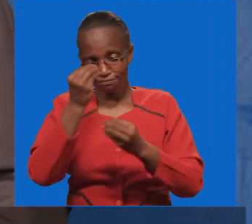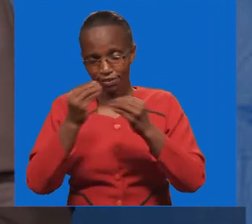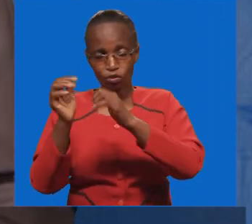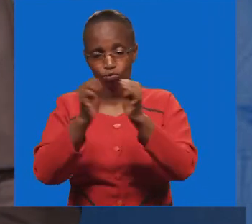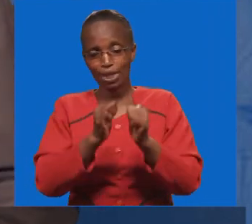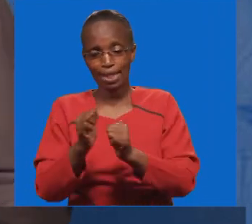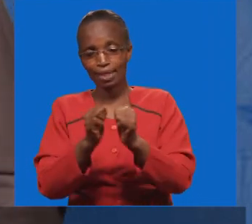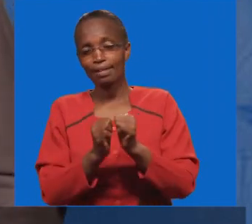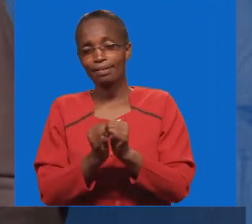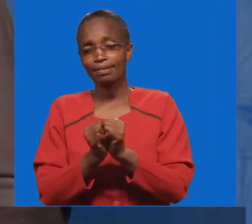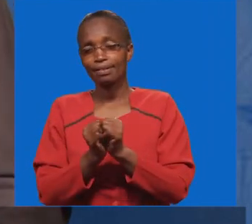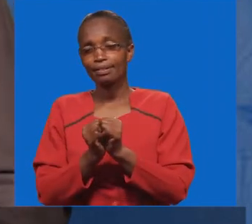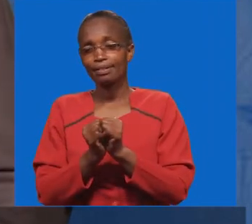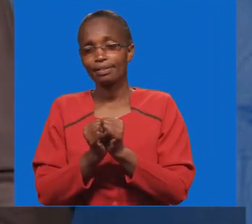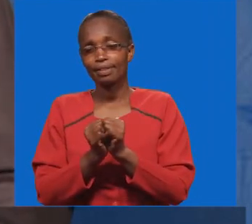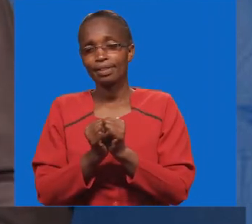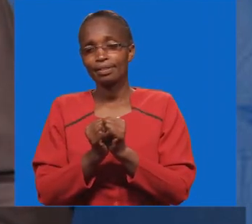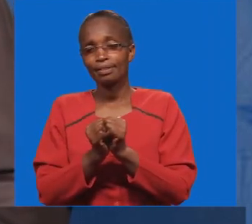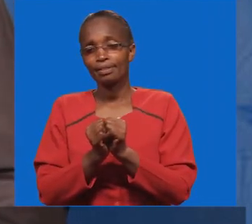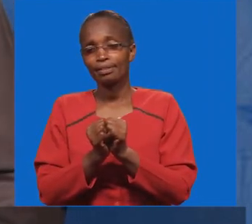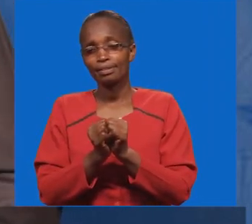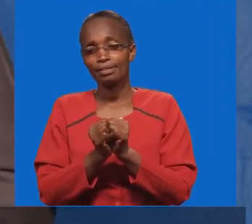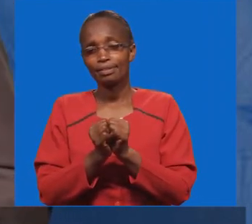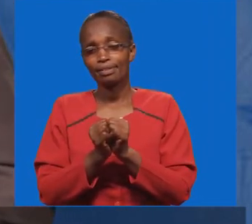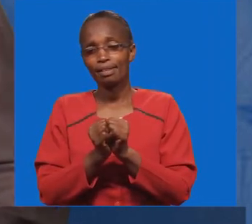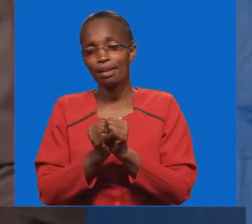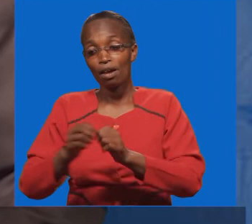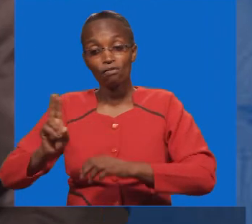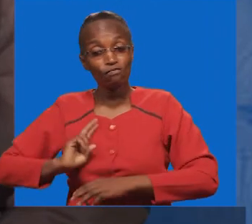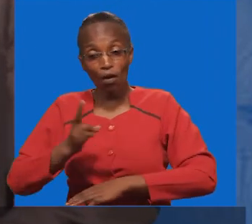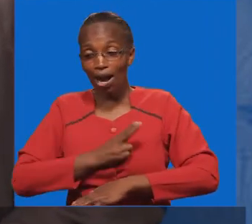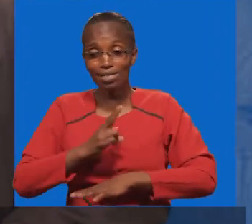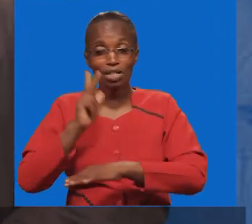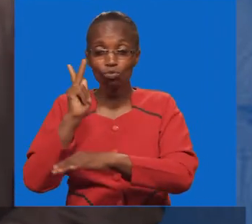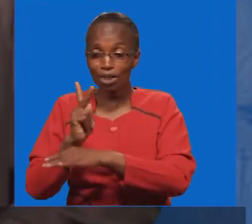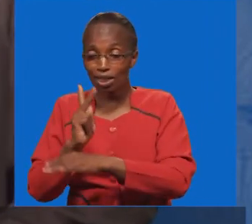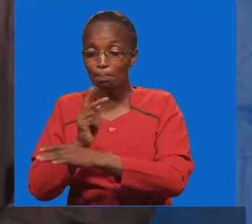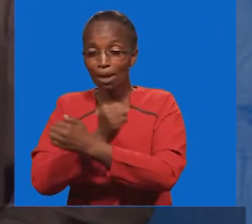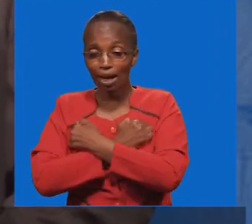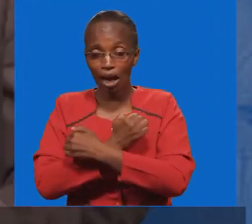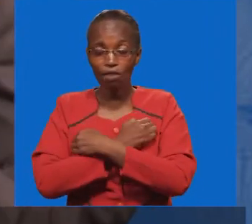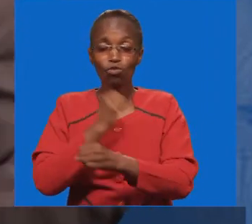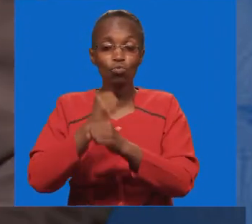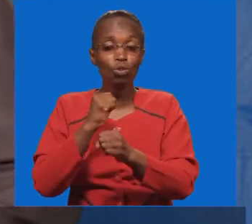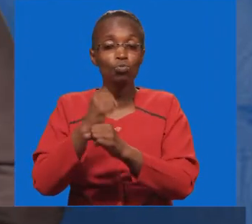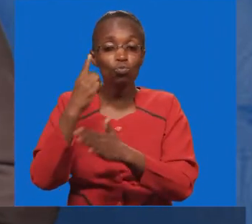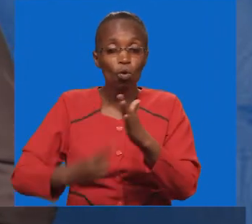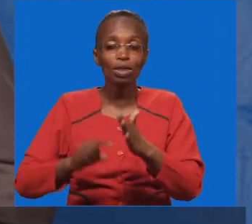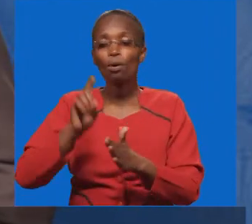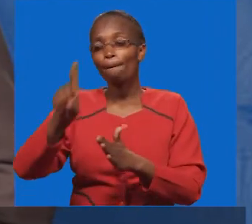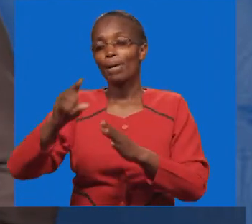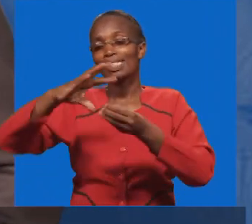feast together as a family. Let's feast together. Tukule pamoja. Ili kuweza